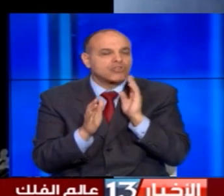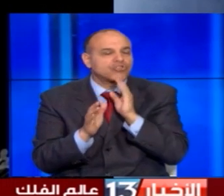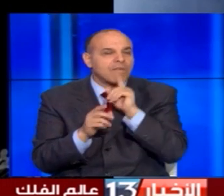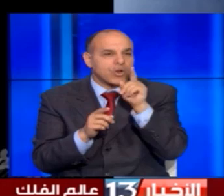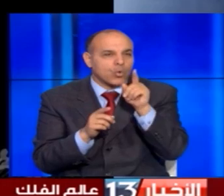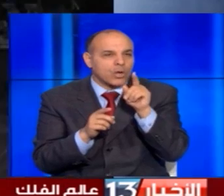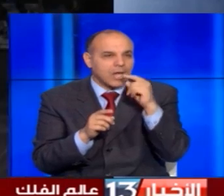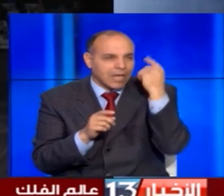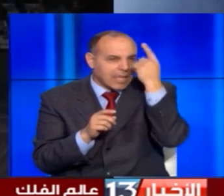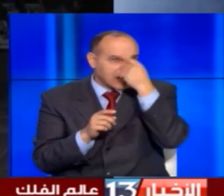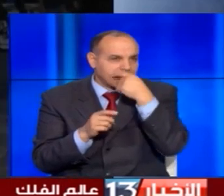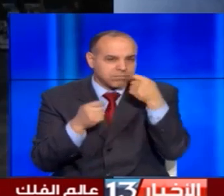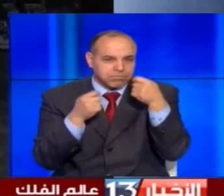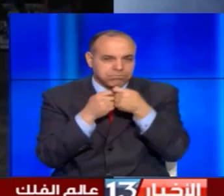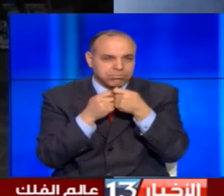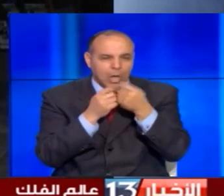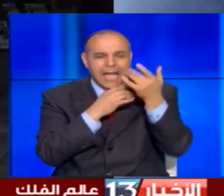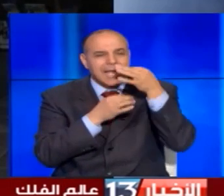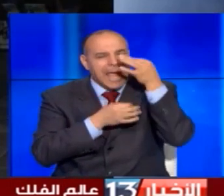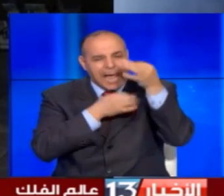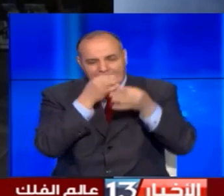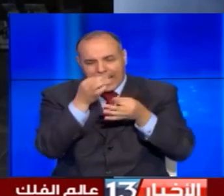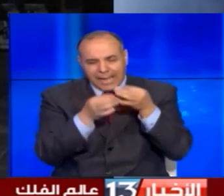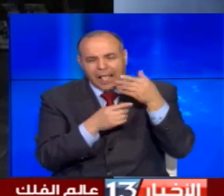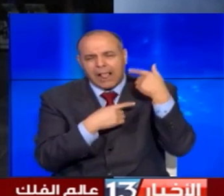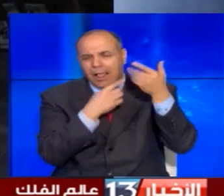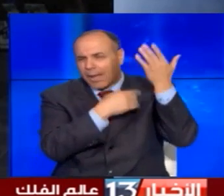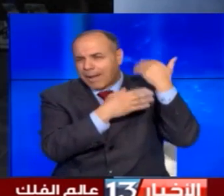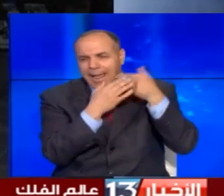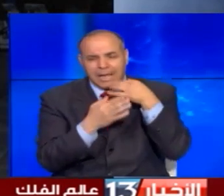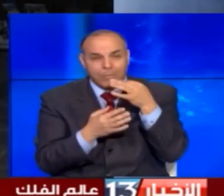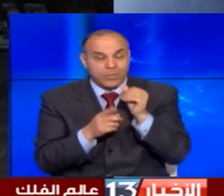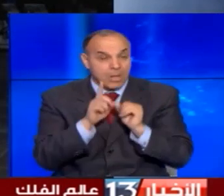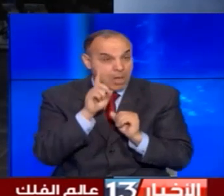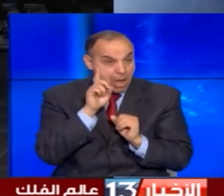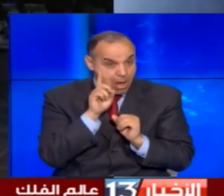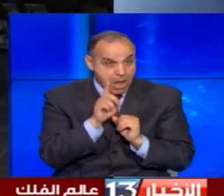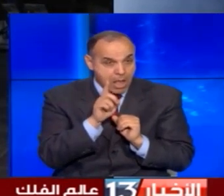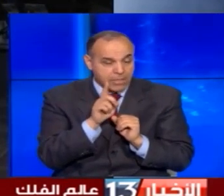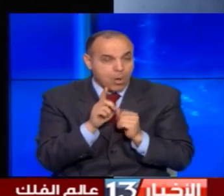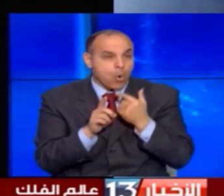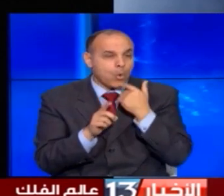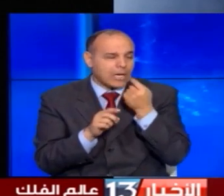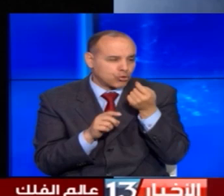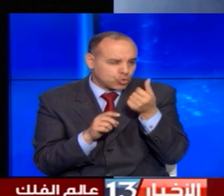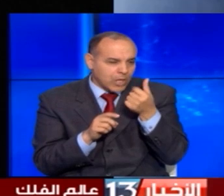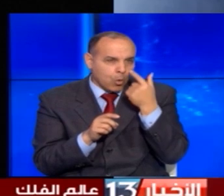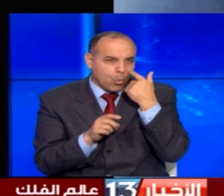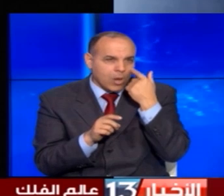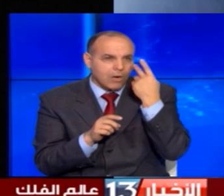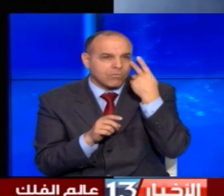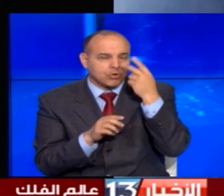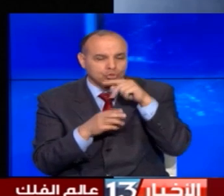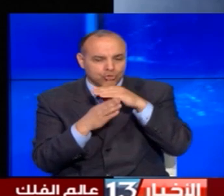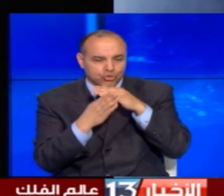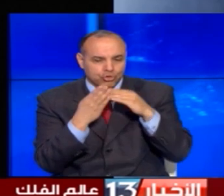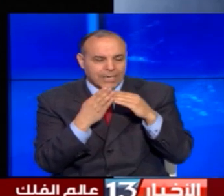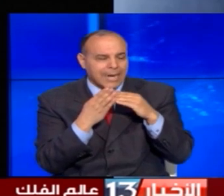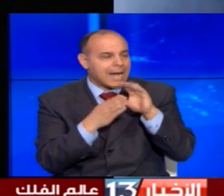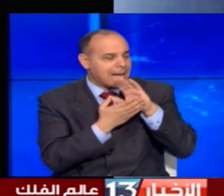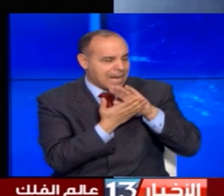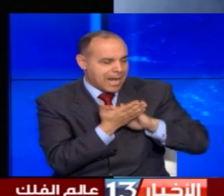في إشارة إلى الأساطير والحكايات الخرافية. وقد كانت هذه الظاهرة النادرة مرئية في النصف الغربي